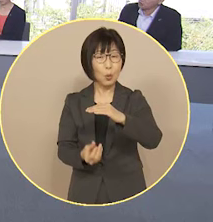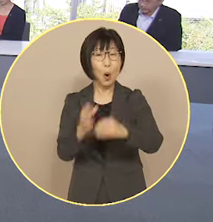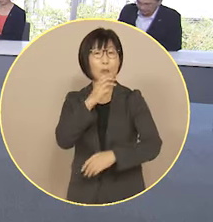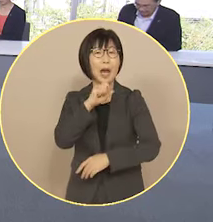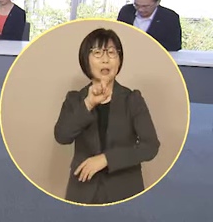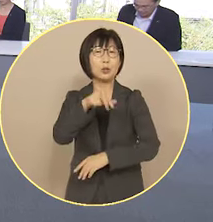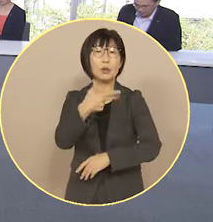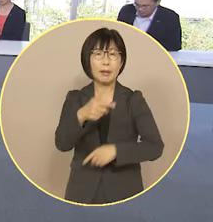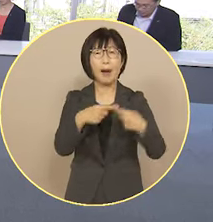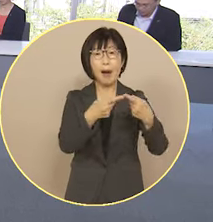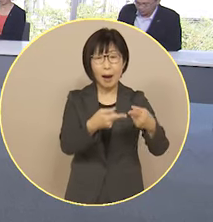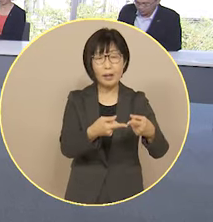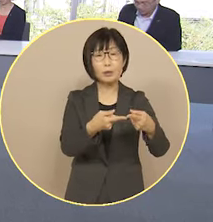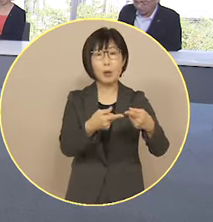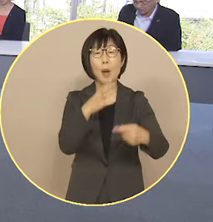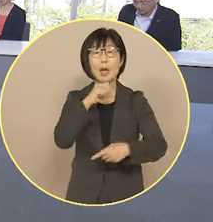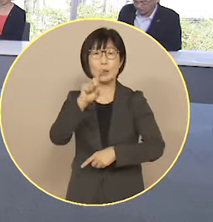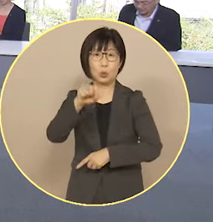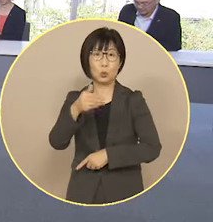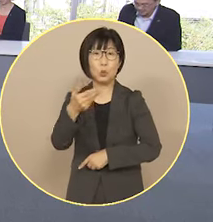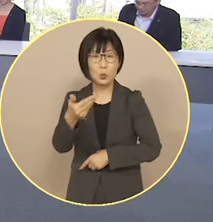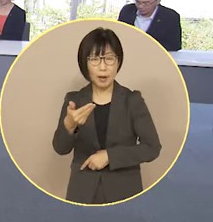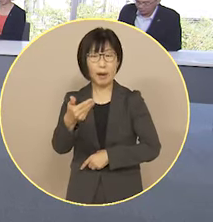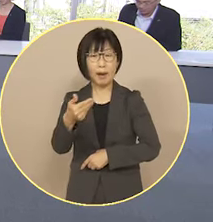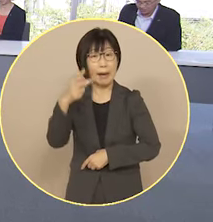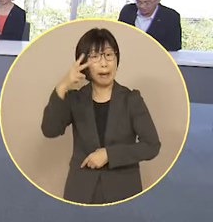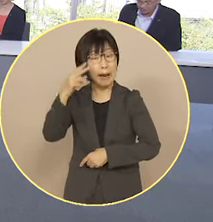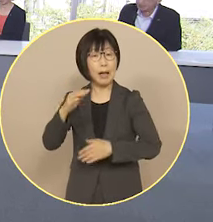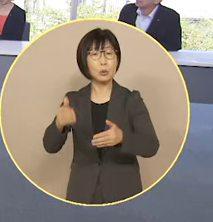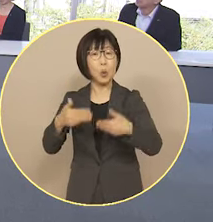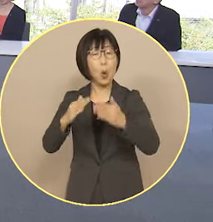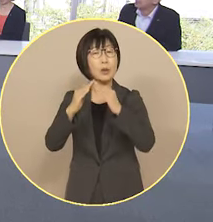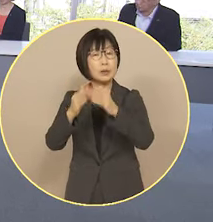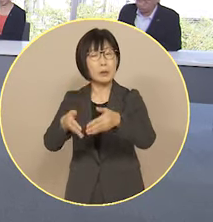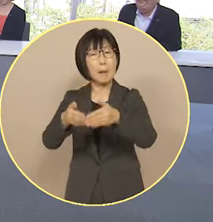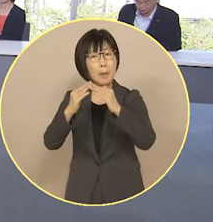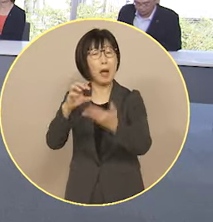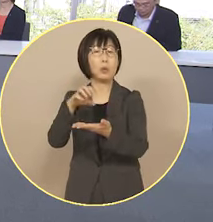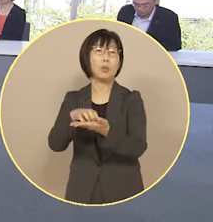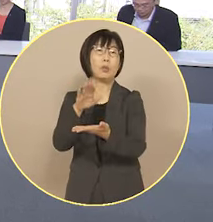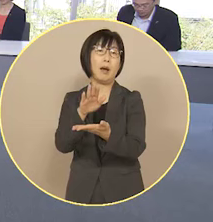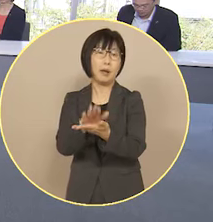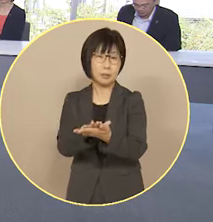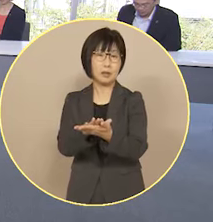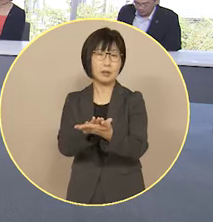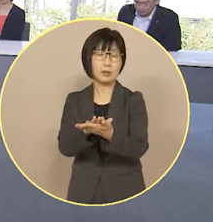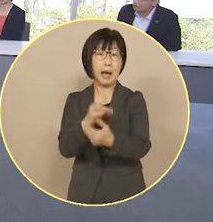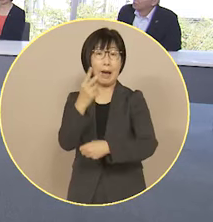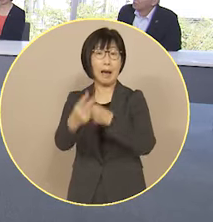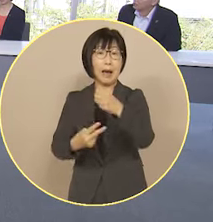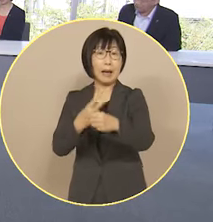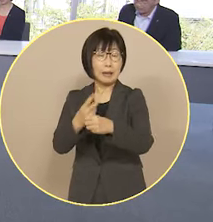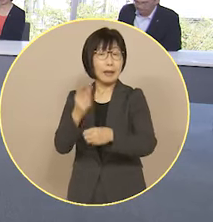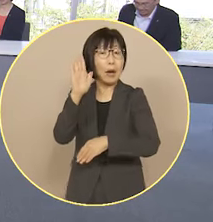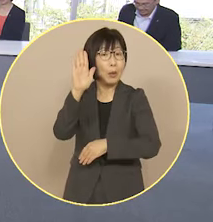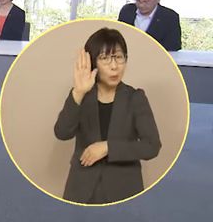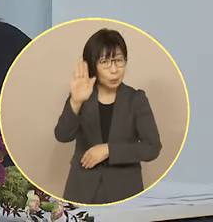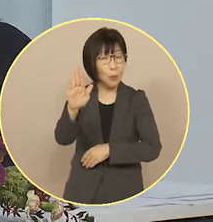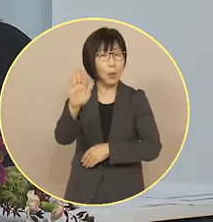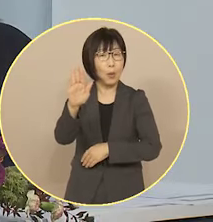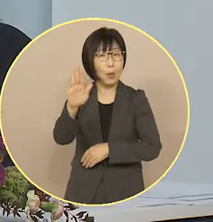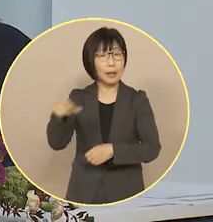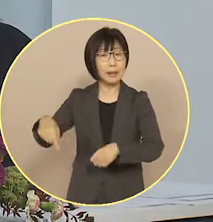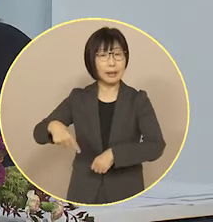明治17年そして19年にはガラシ音質が建てられたという風に載っておりますちょうどあと2年